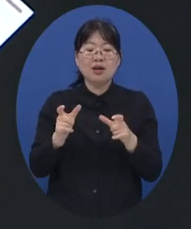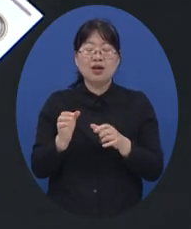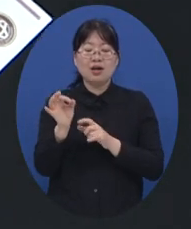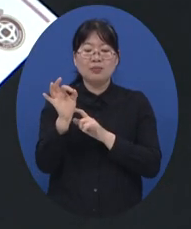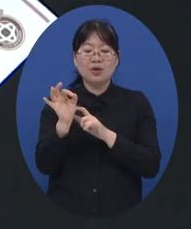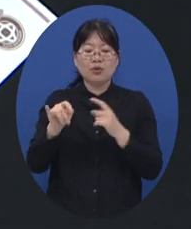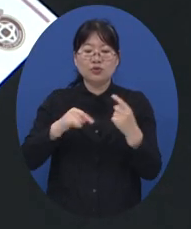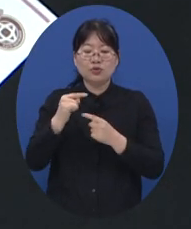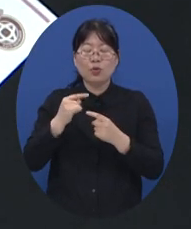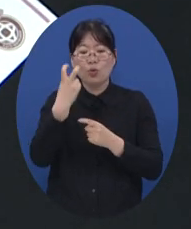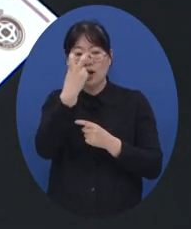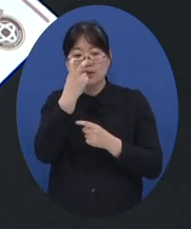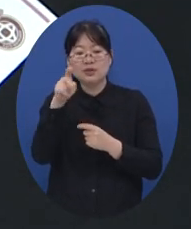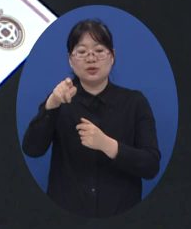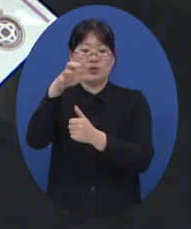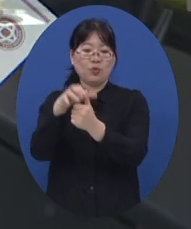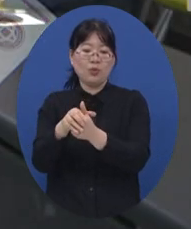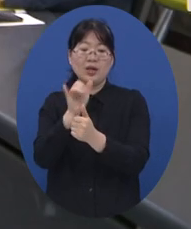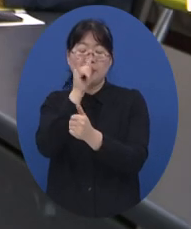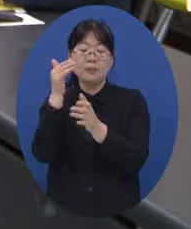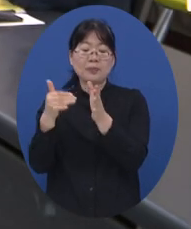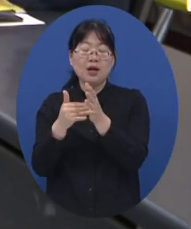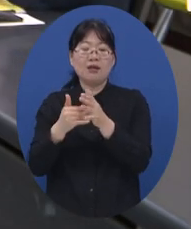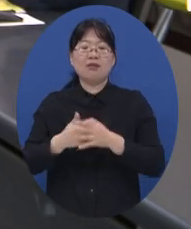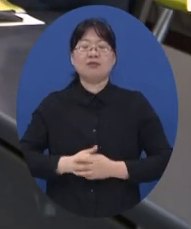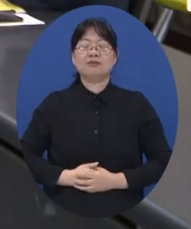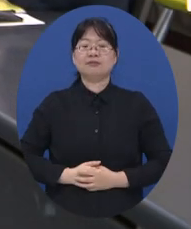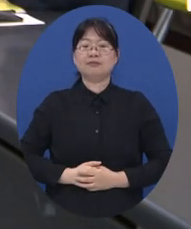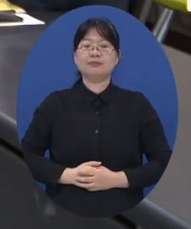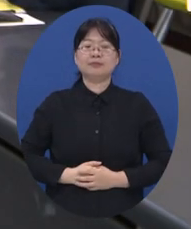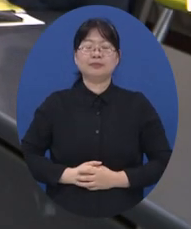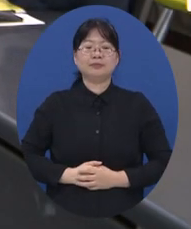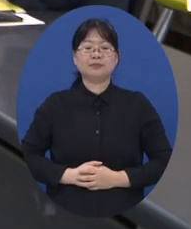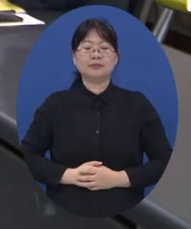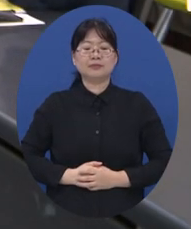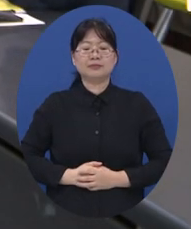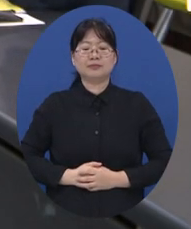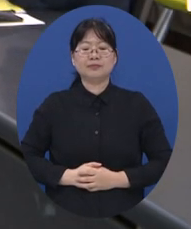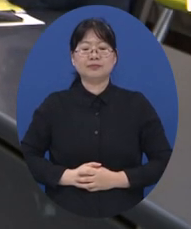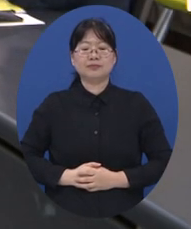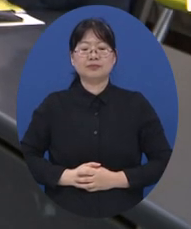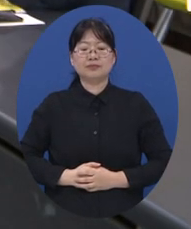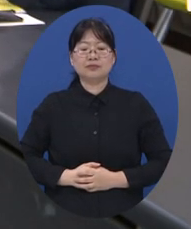운영관리 등도 이곳에서 전담하게 됩니다. 경기지TV 최지연입니다.